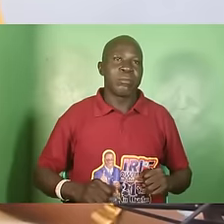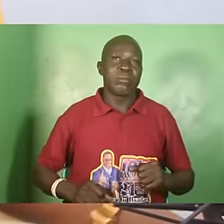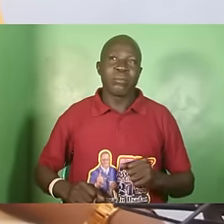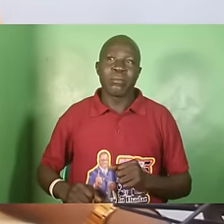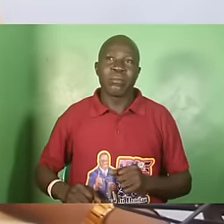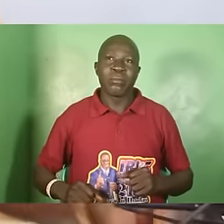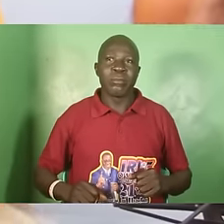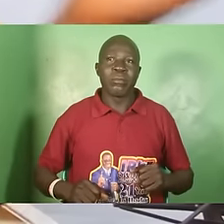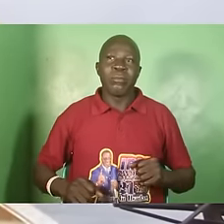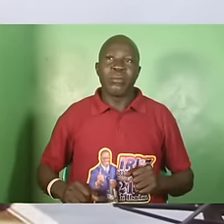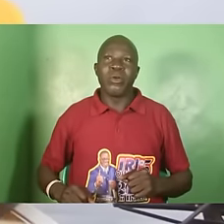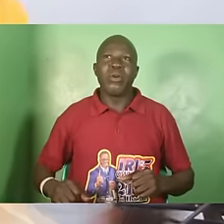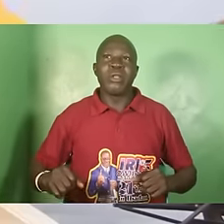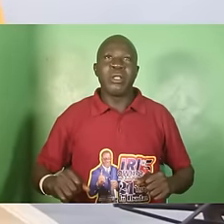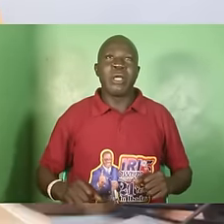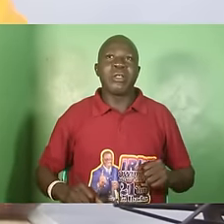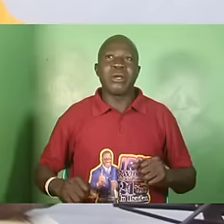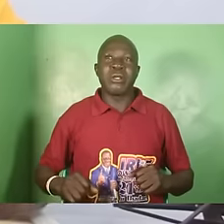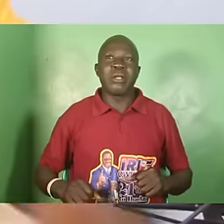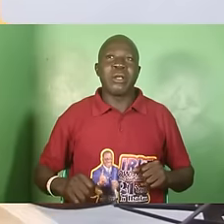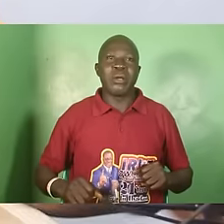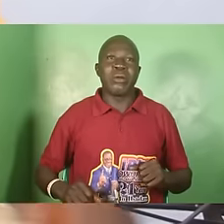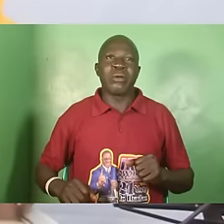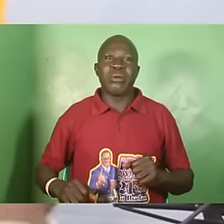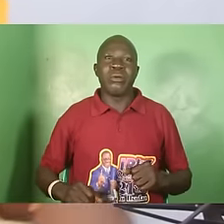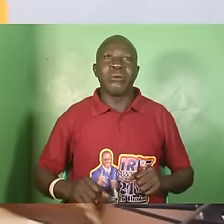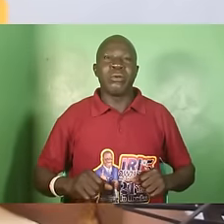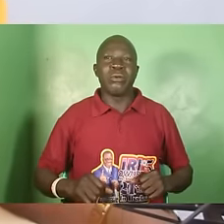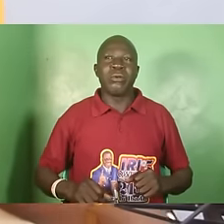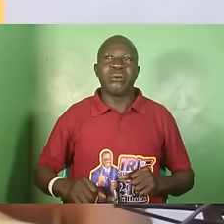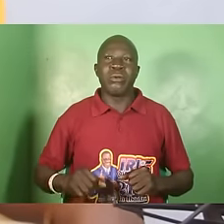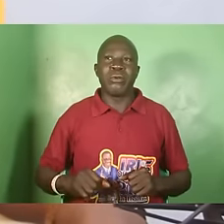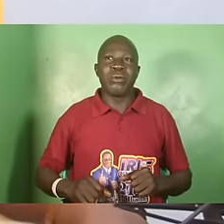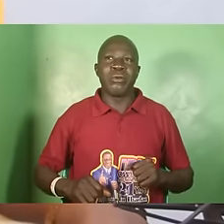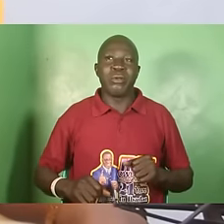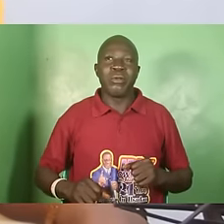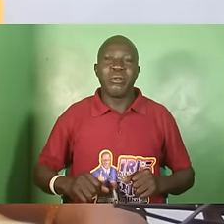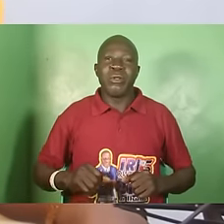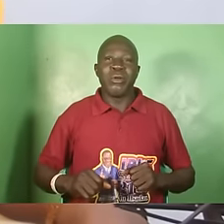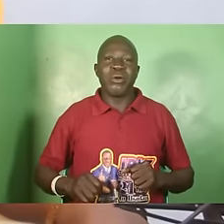Amen. Amen.